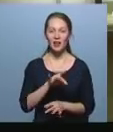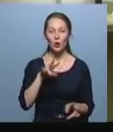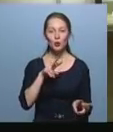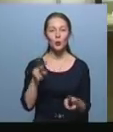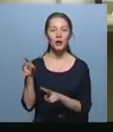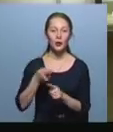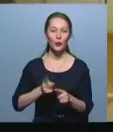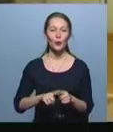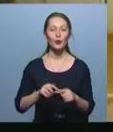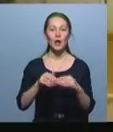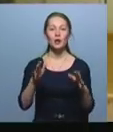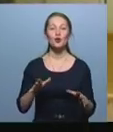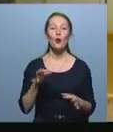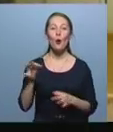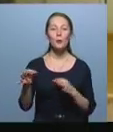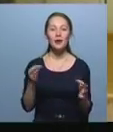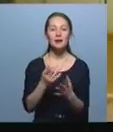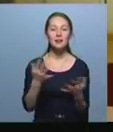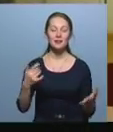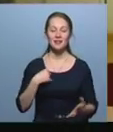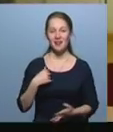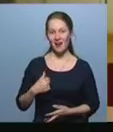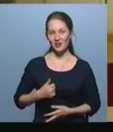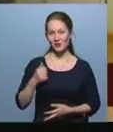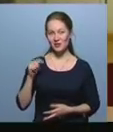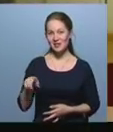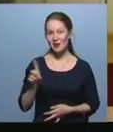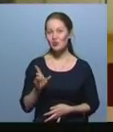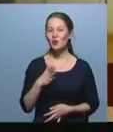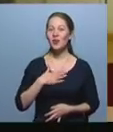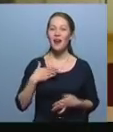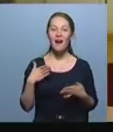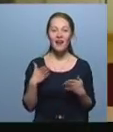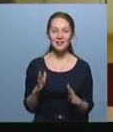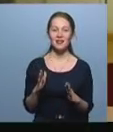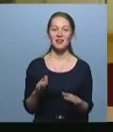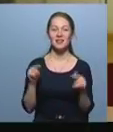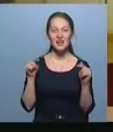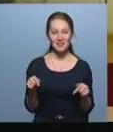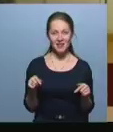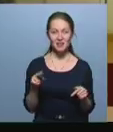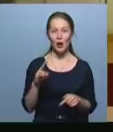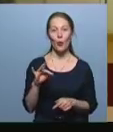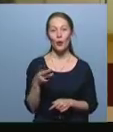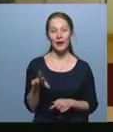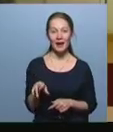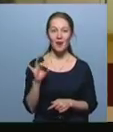эти объекты. Я так горжусь тем, что я родилась в Курье, и то,